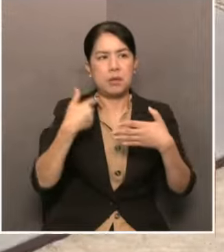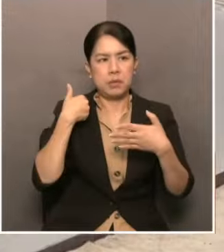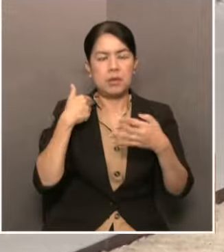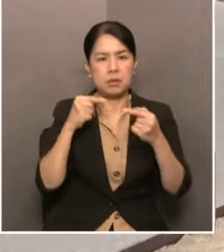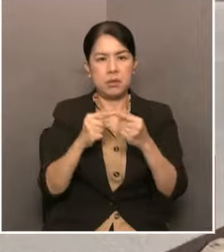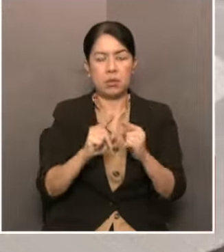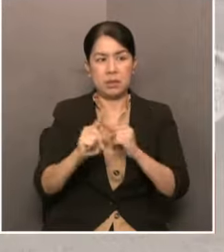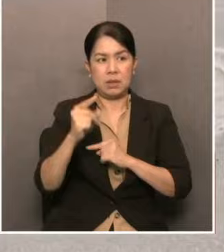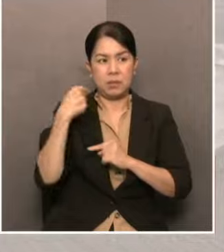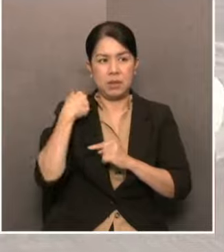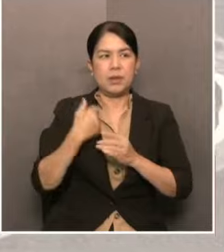สุดครั